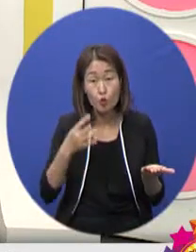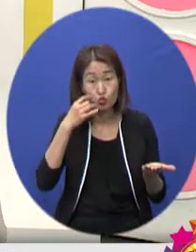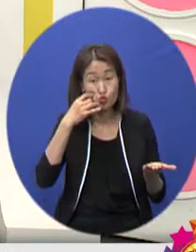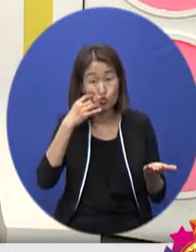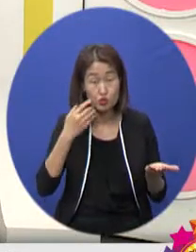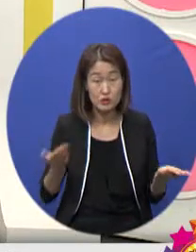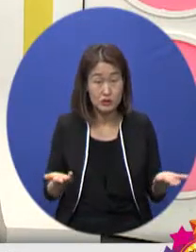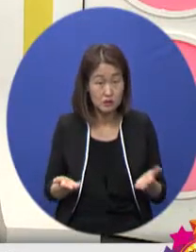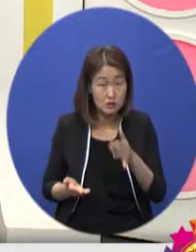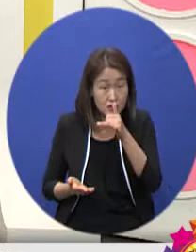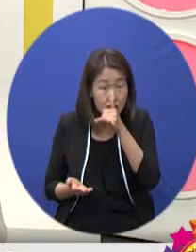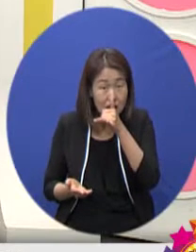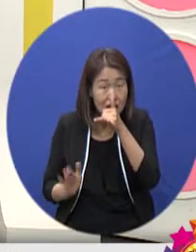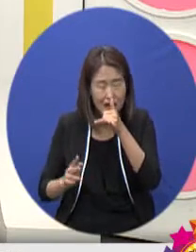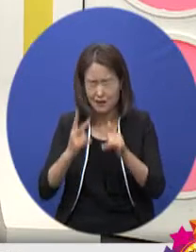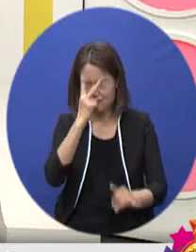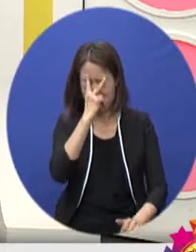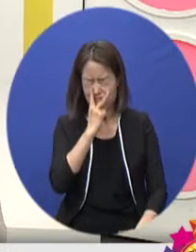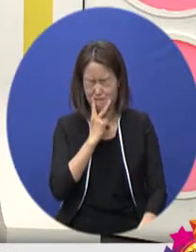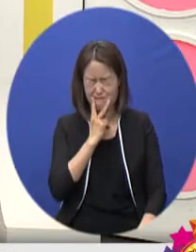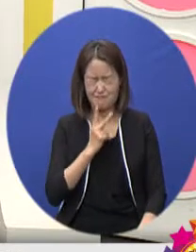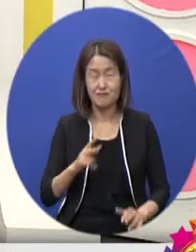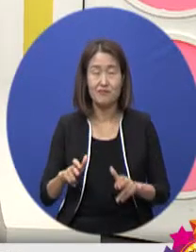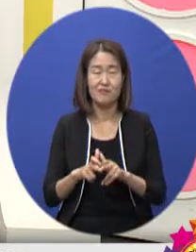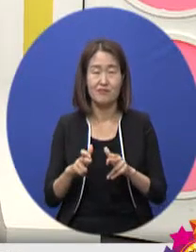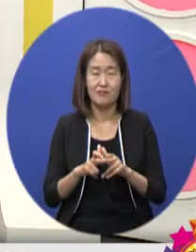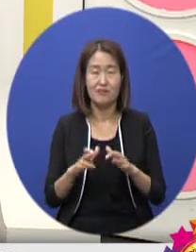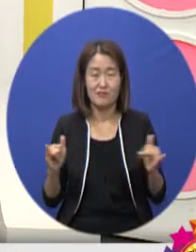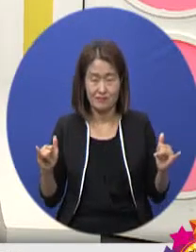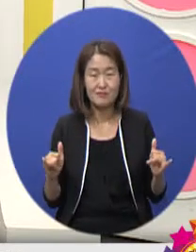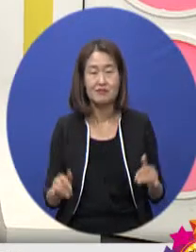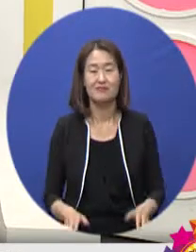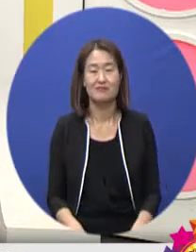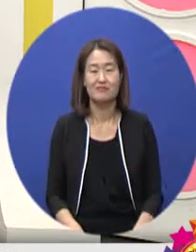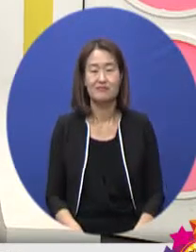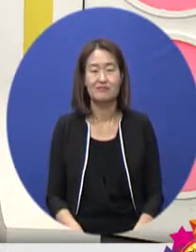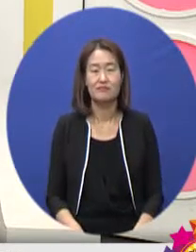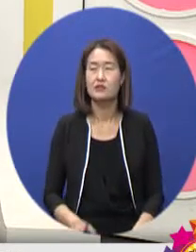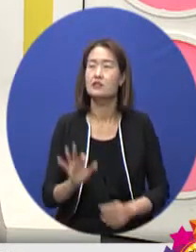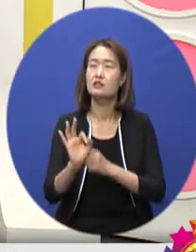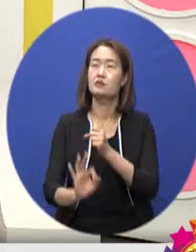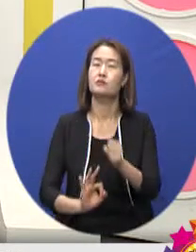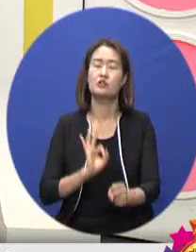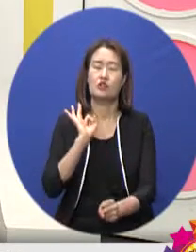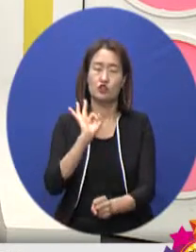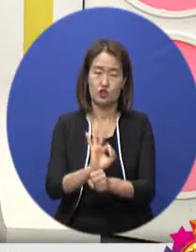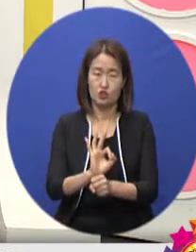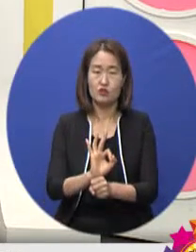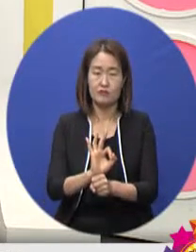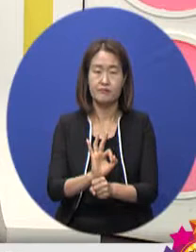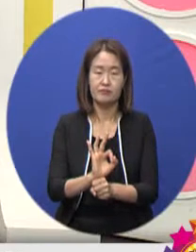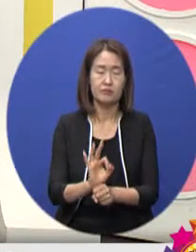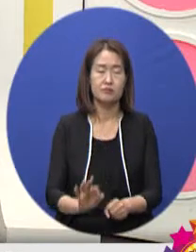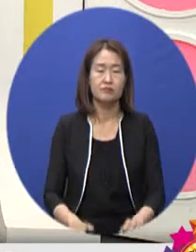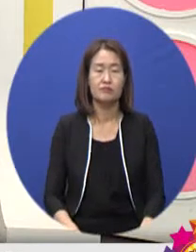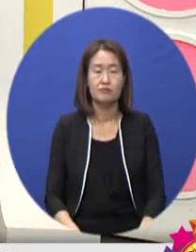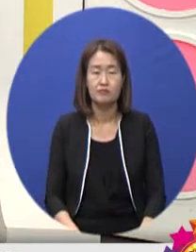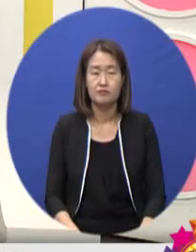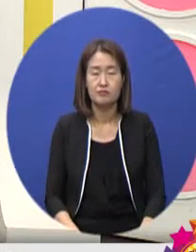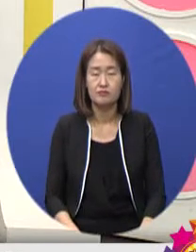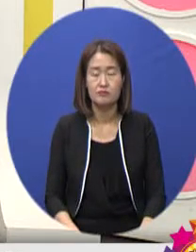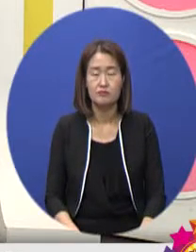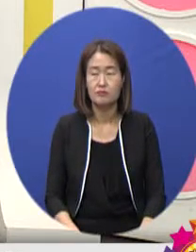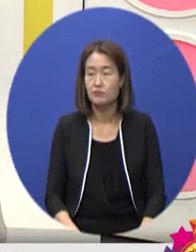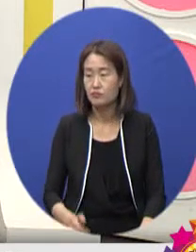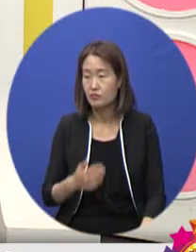일하고 계신지? 저요. 네. 시각장애인이 됐어요. 아, 그러셨구나. 예, 10년 됐는데요. 아, 네. 예, 제가